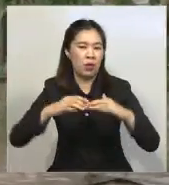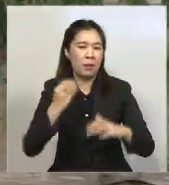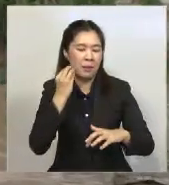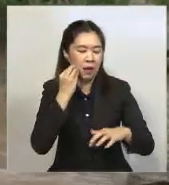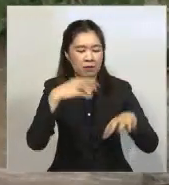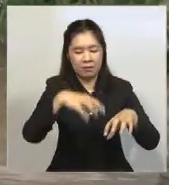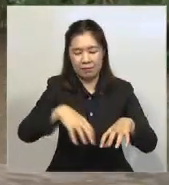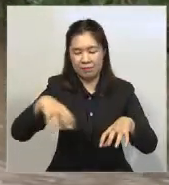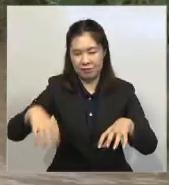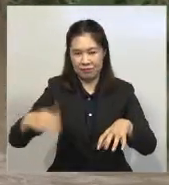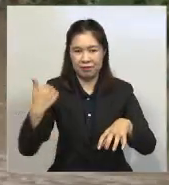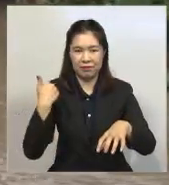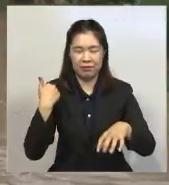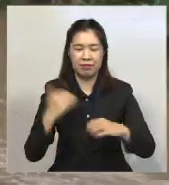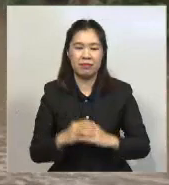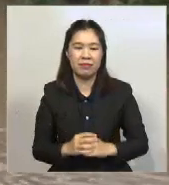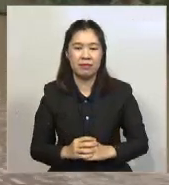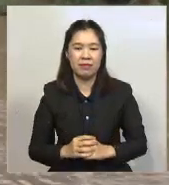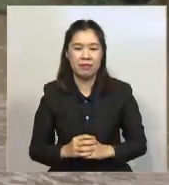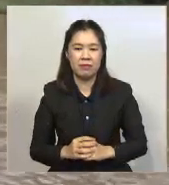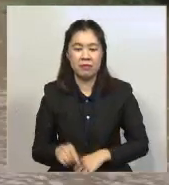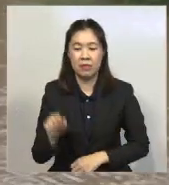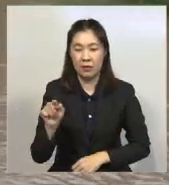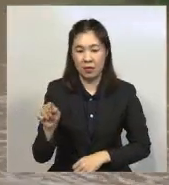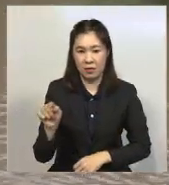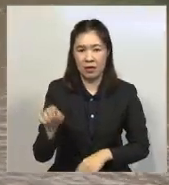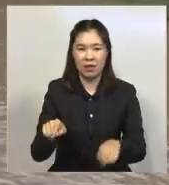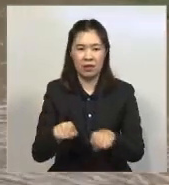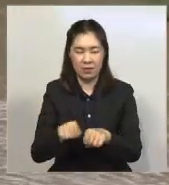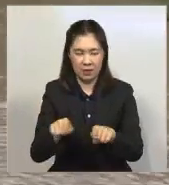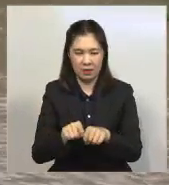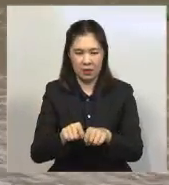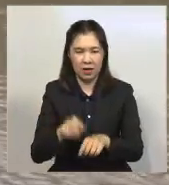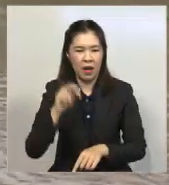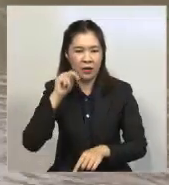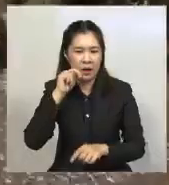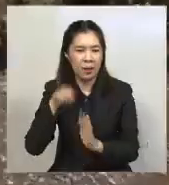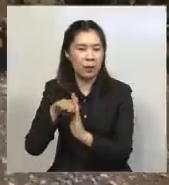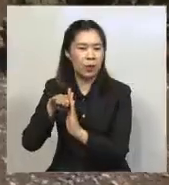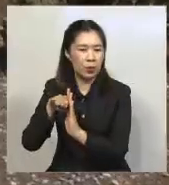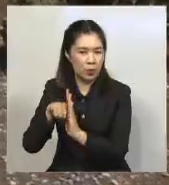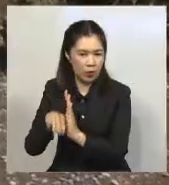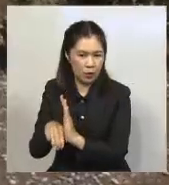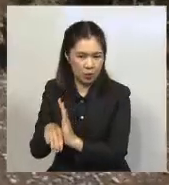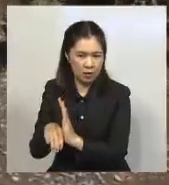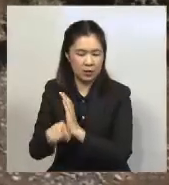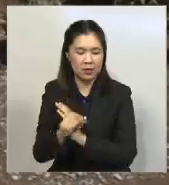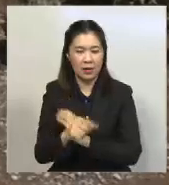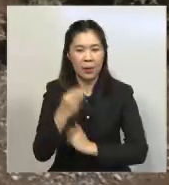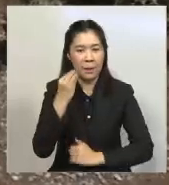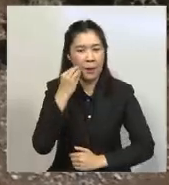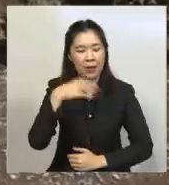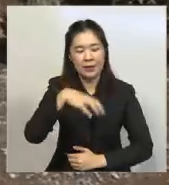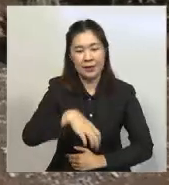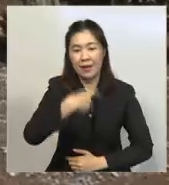นค่ะแต่ก็ที่นั่นก็ไม่ต่างจากที่นี่นะคะเนื่องจากน้ำยมลดระดับทำให้พื้นที่ตรงนั้นก็แห้งสนิทแ